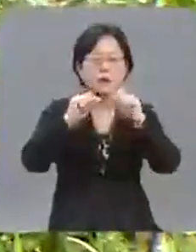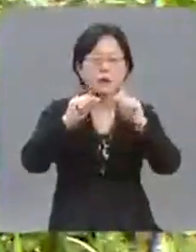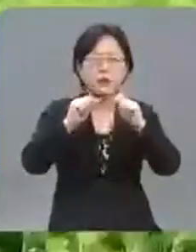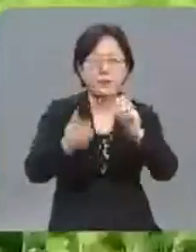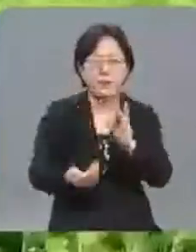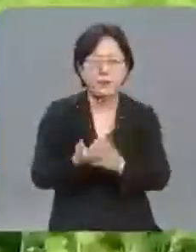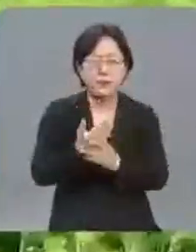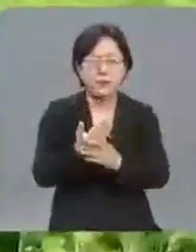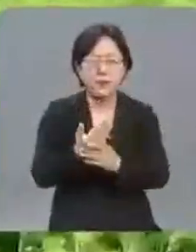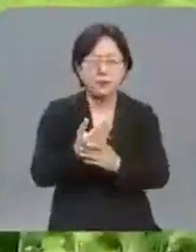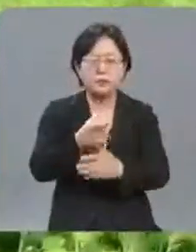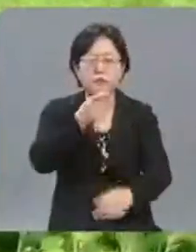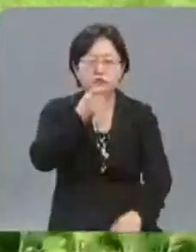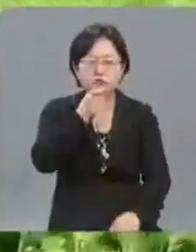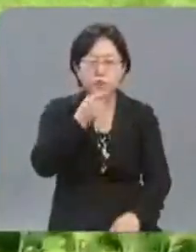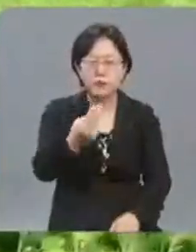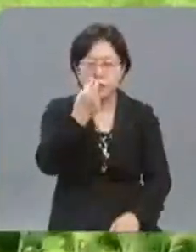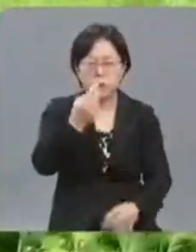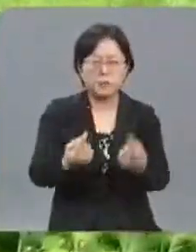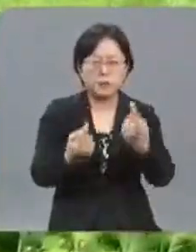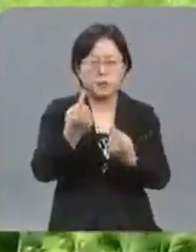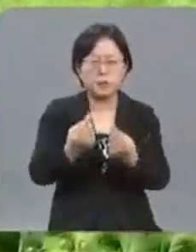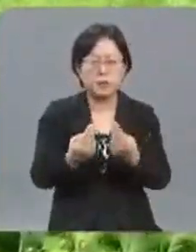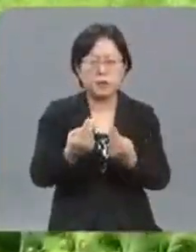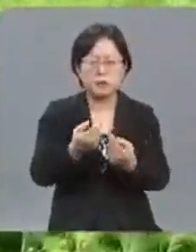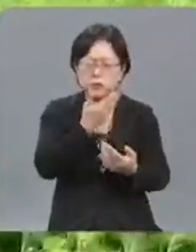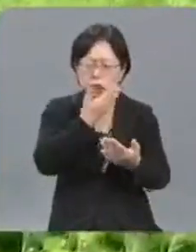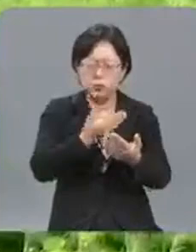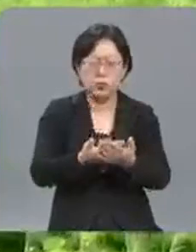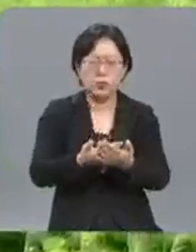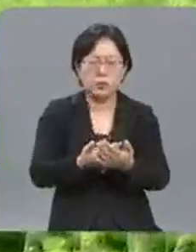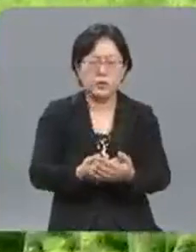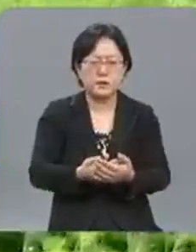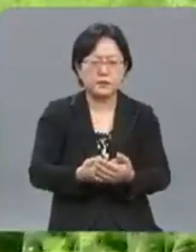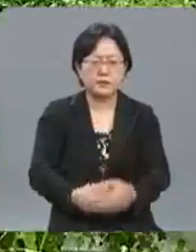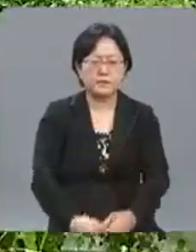먼지. 물이 생명보다 더 중요한 거 아니오.